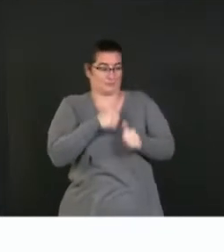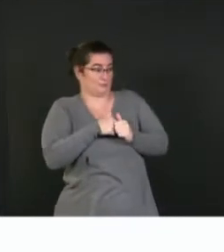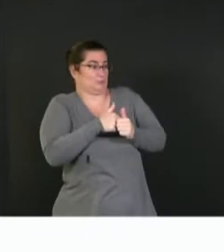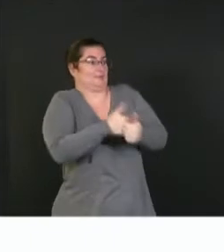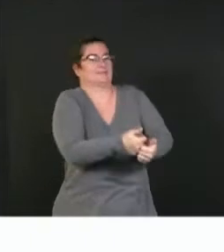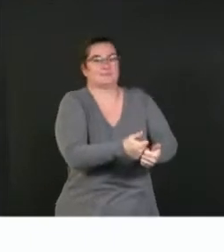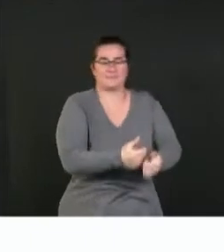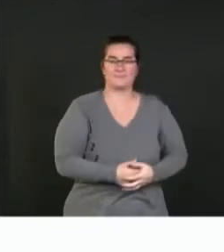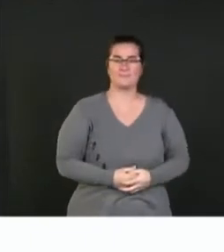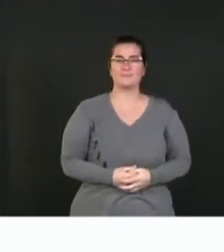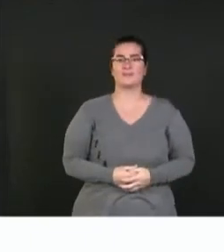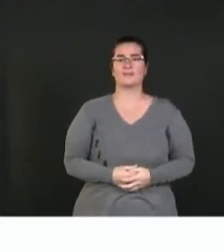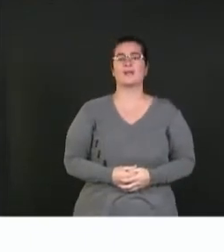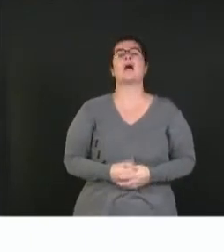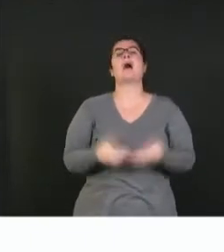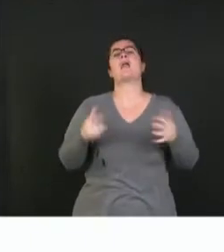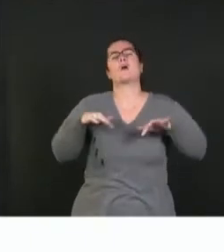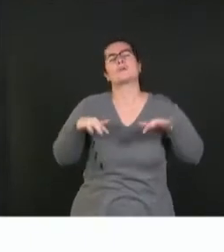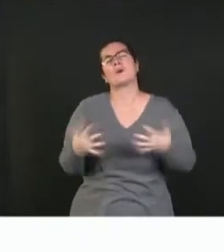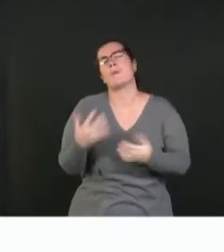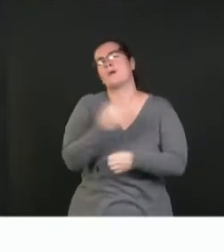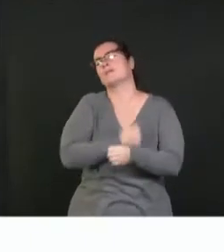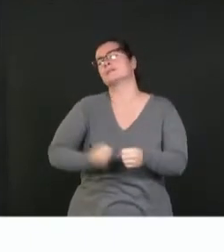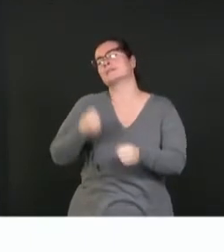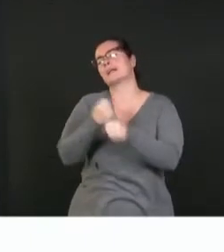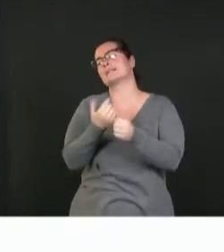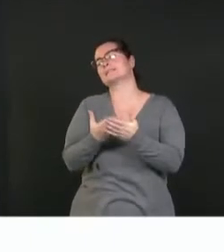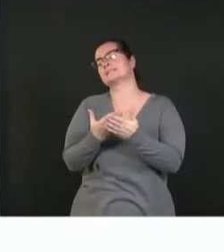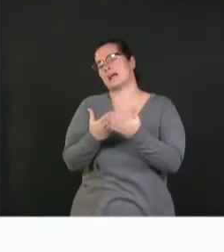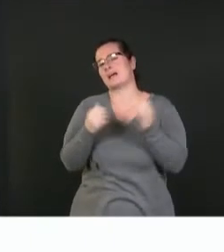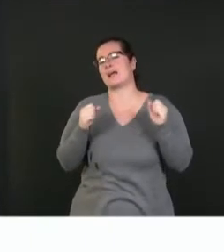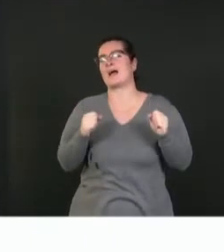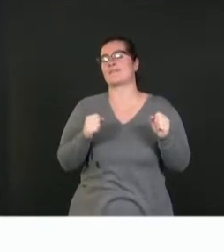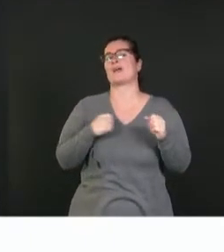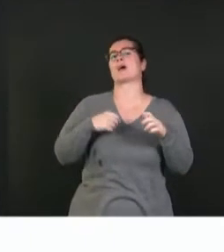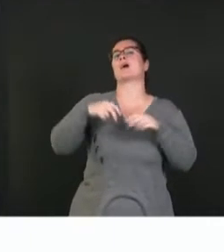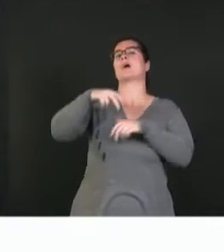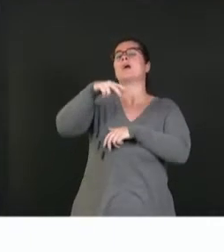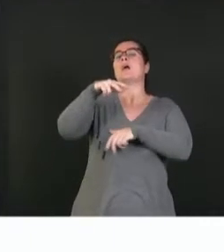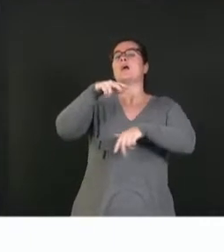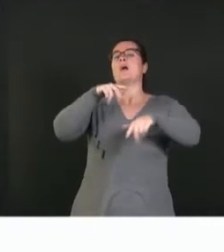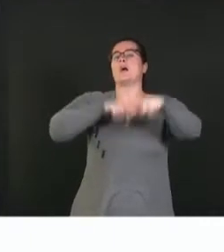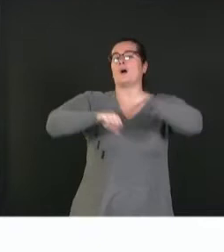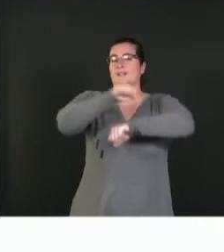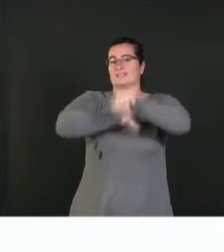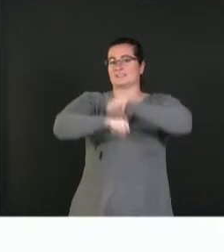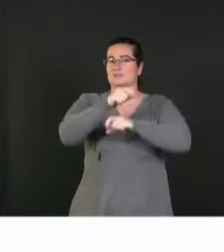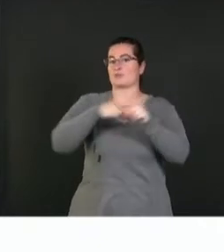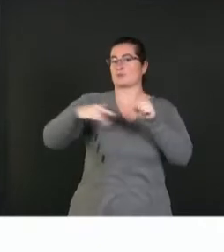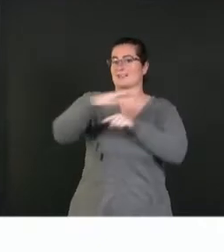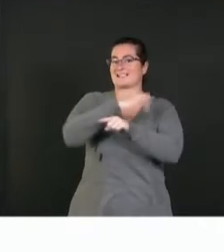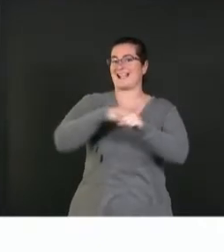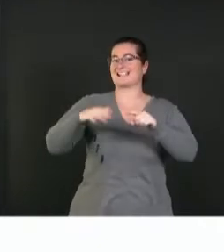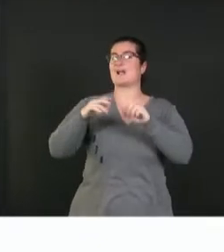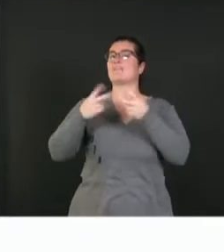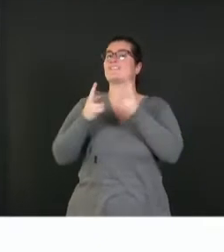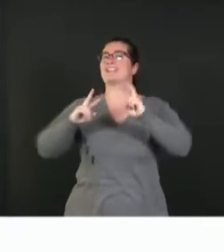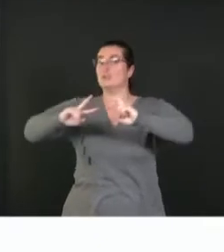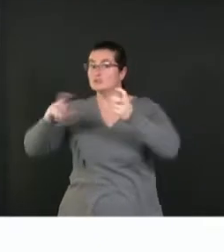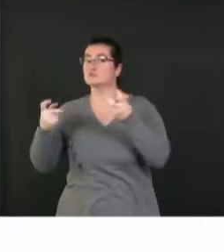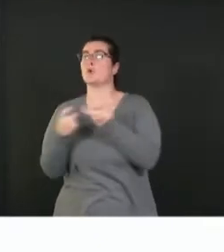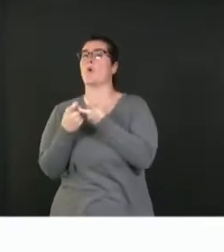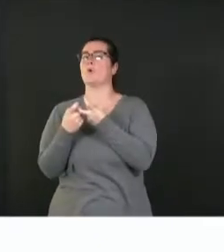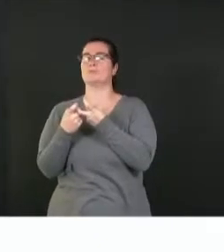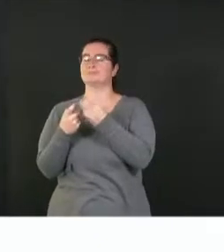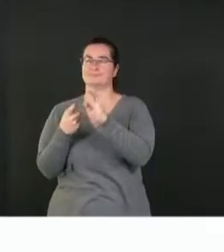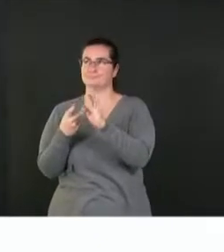avait une attente réelle de la part du maître d'ouvrage, qui est Siloge, qui est le bailleur social de Dreux, et de Dreux de...